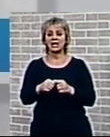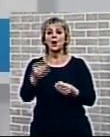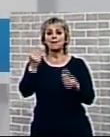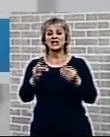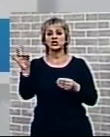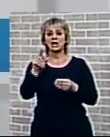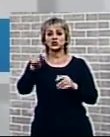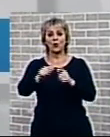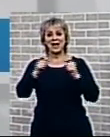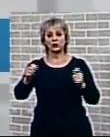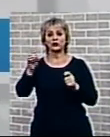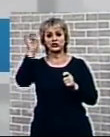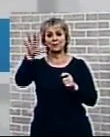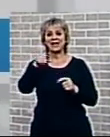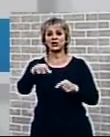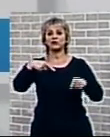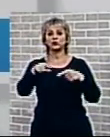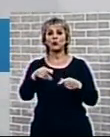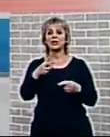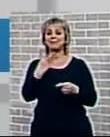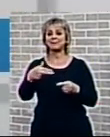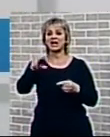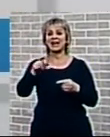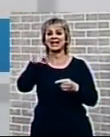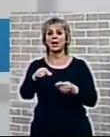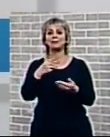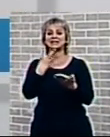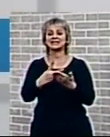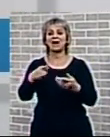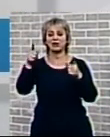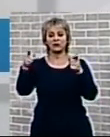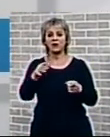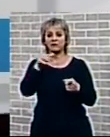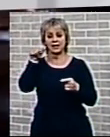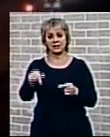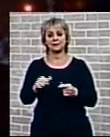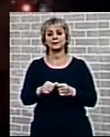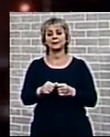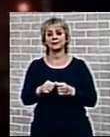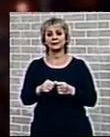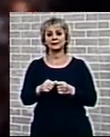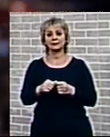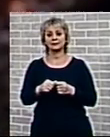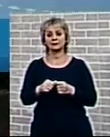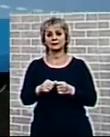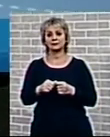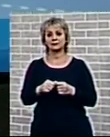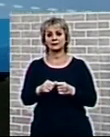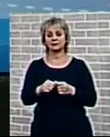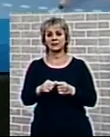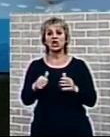Матч Ростова откроет чемпионат. Футбольная премьер-лига представила календарь нового сезона.